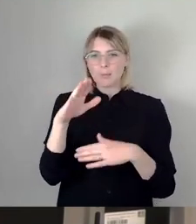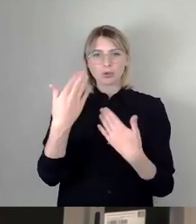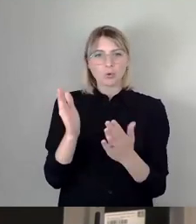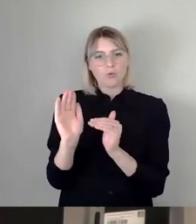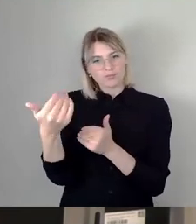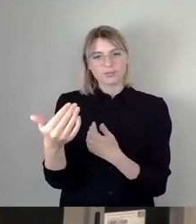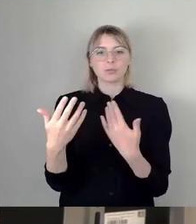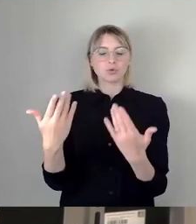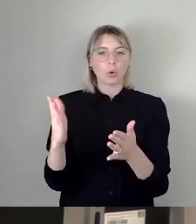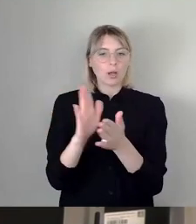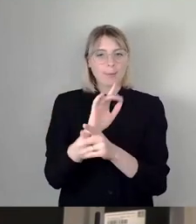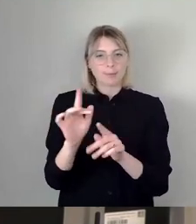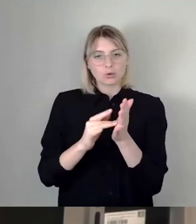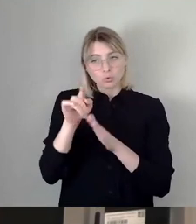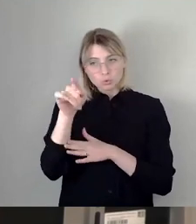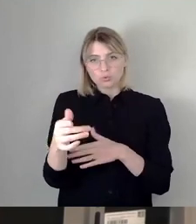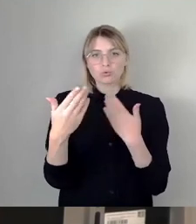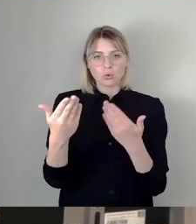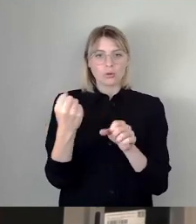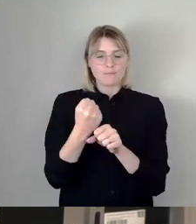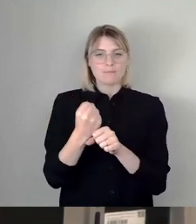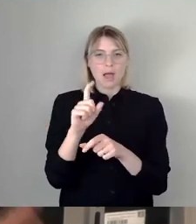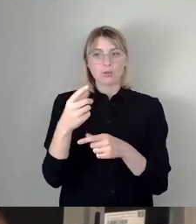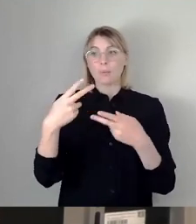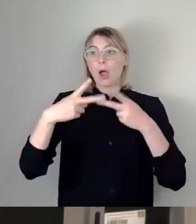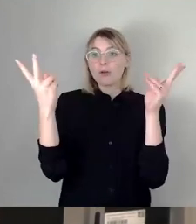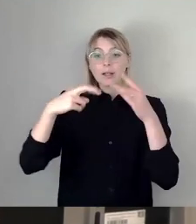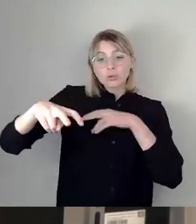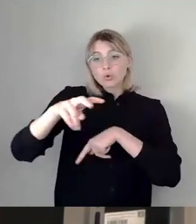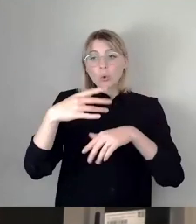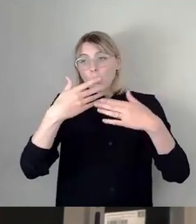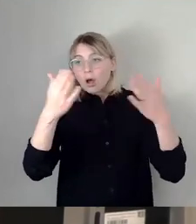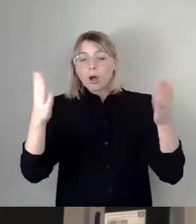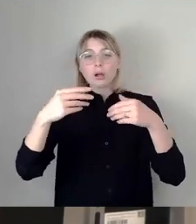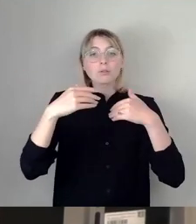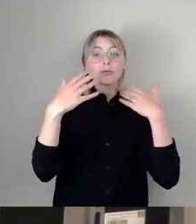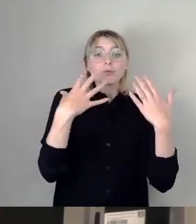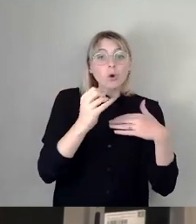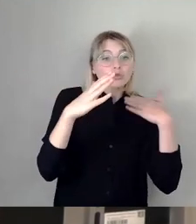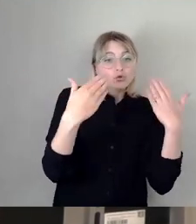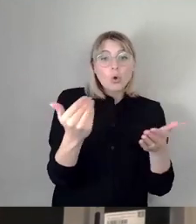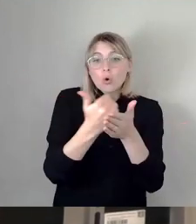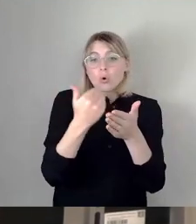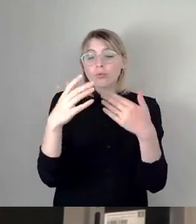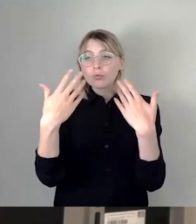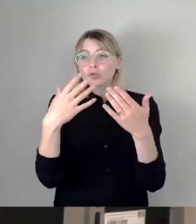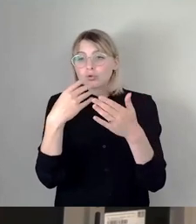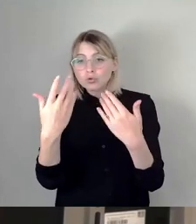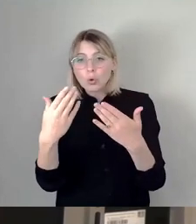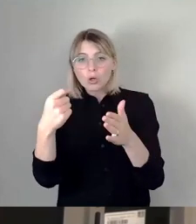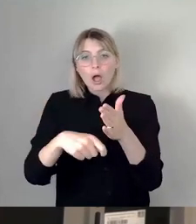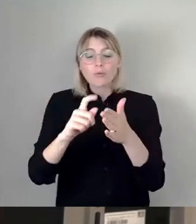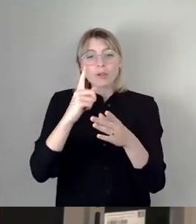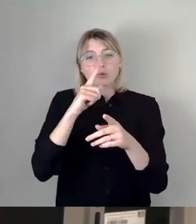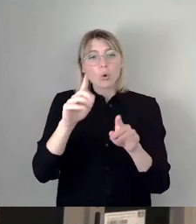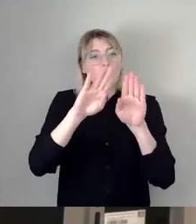noch durch den Bauausschuss und durch die Öffentlichkeit gerannt und hast gesagt, ja, wir sind ja für den Erwerb. Wir sind nur dagegen, dass dieses Grundstück in Prolis nicht gebaut